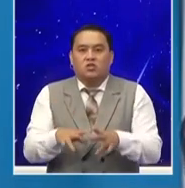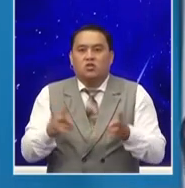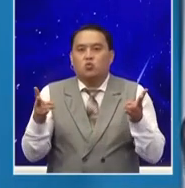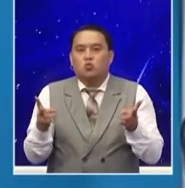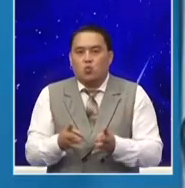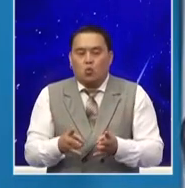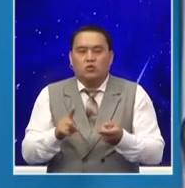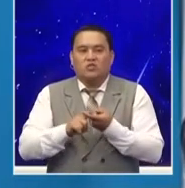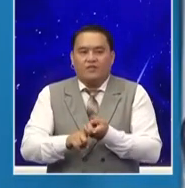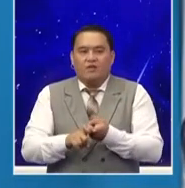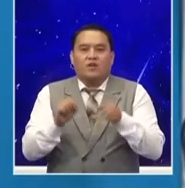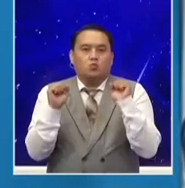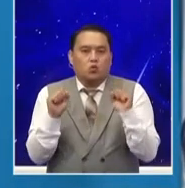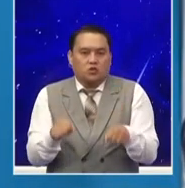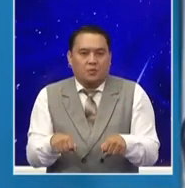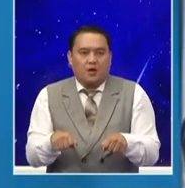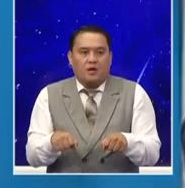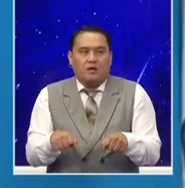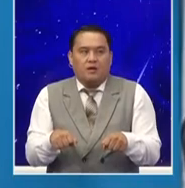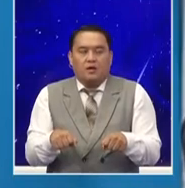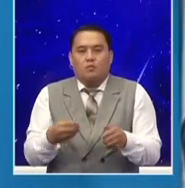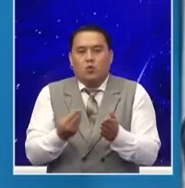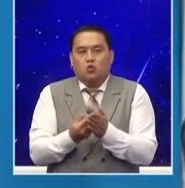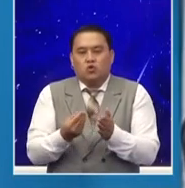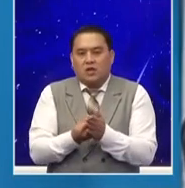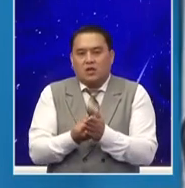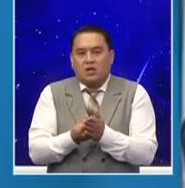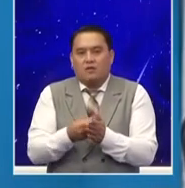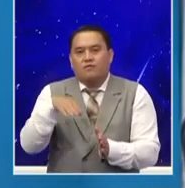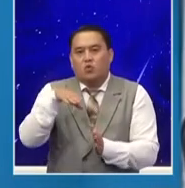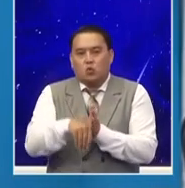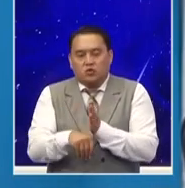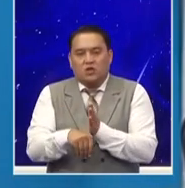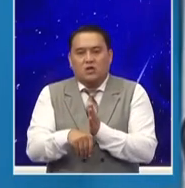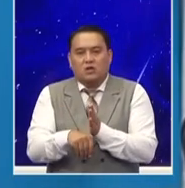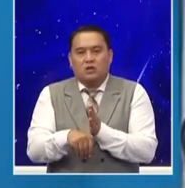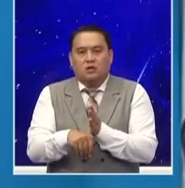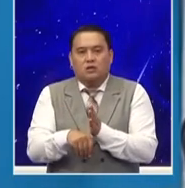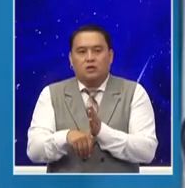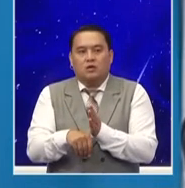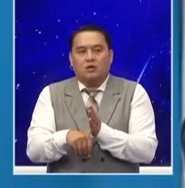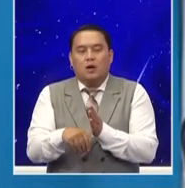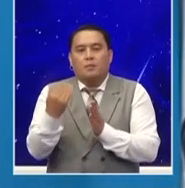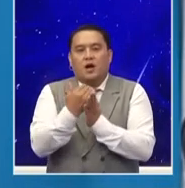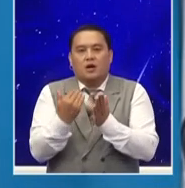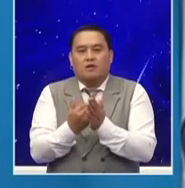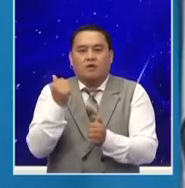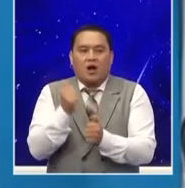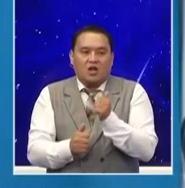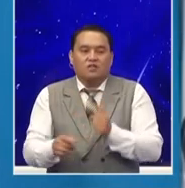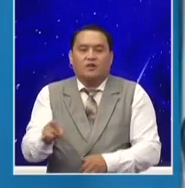необходимо увязать с возможностями, конечно, бюджета для включения предвыборной программы каждого